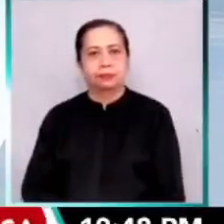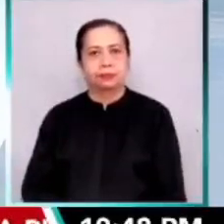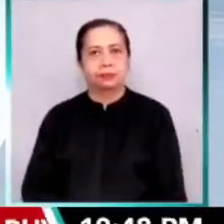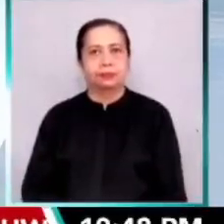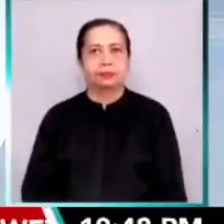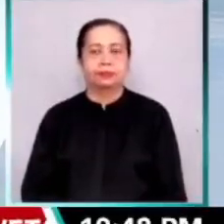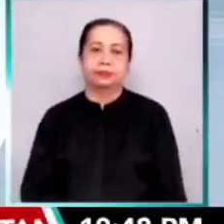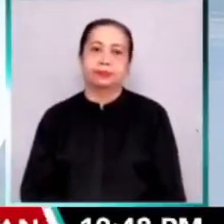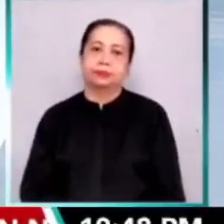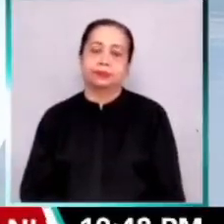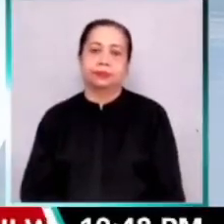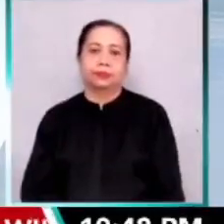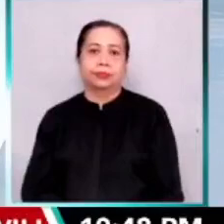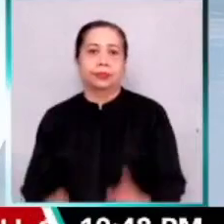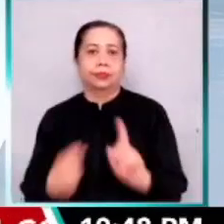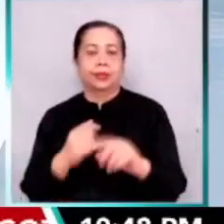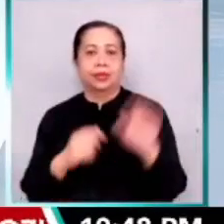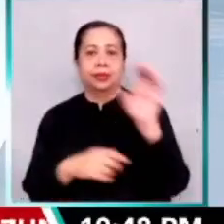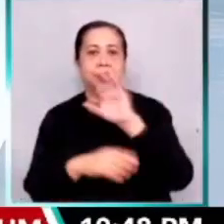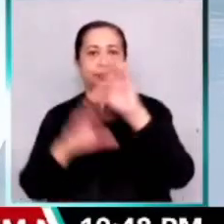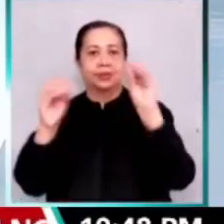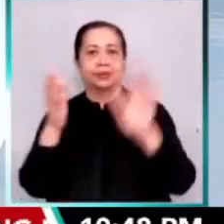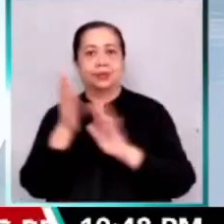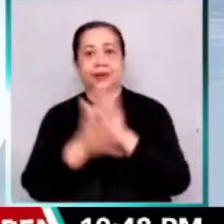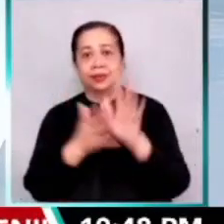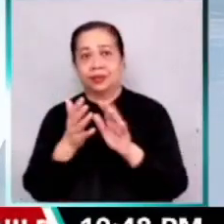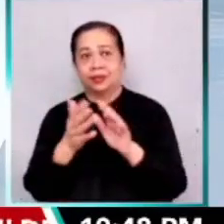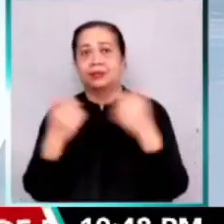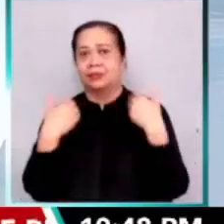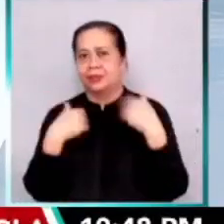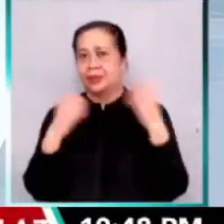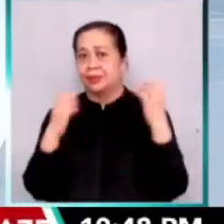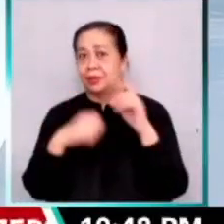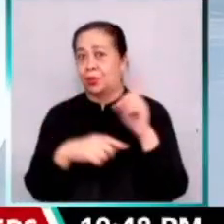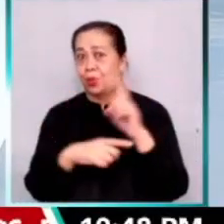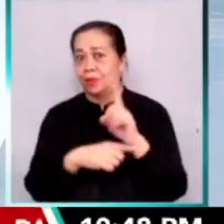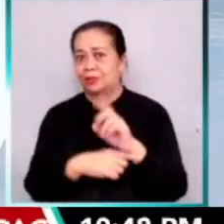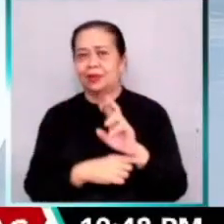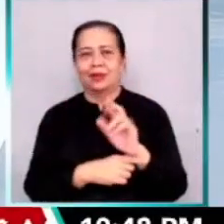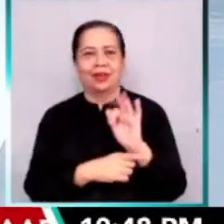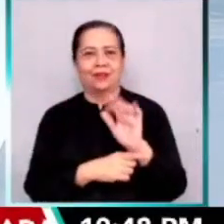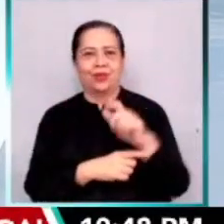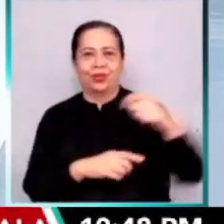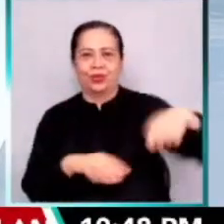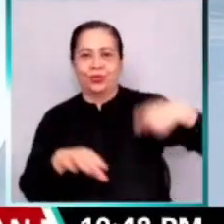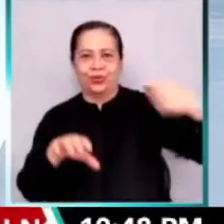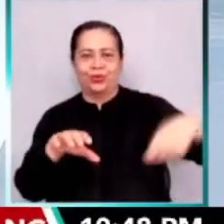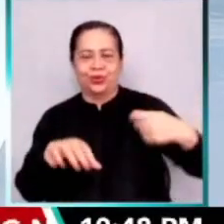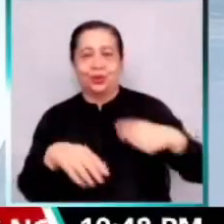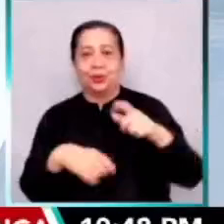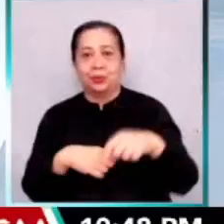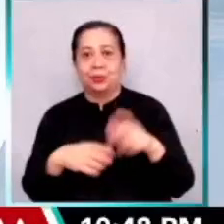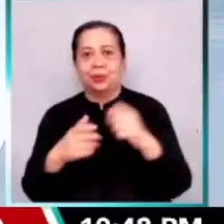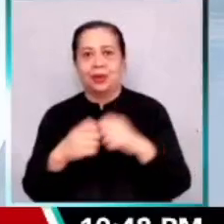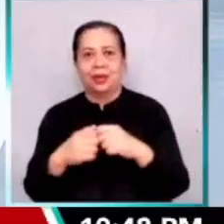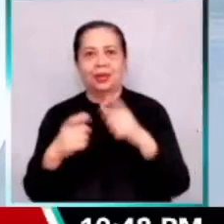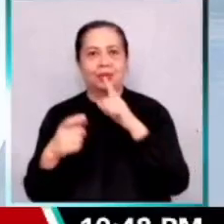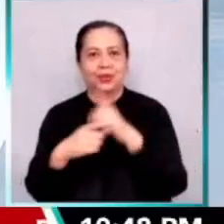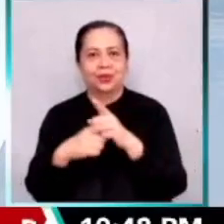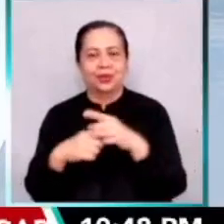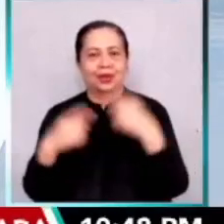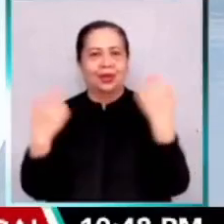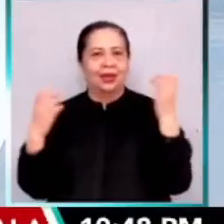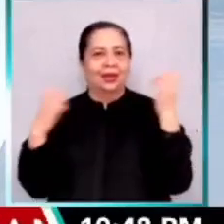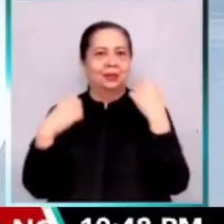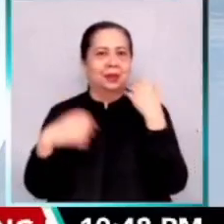Sa pagbabalik ng mga Christmas party, syempre, ang inaabangan ay ang paraffle. Sa isang party, pamatay sa expectation ang